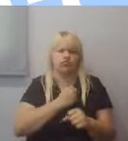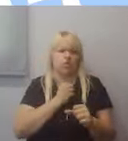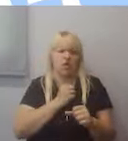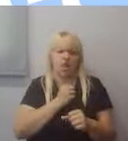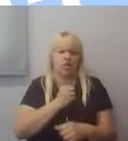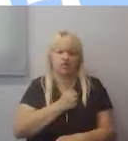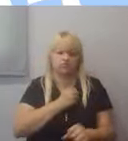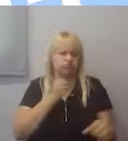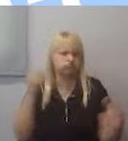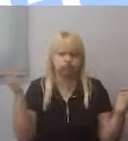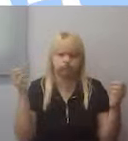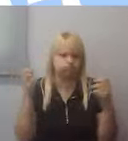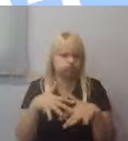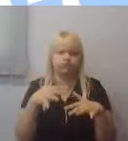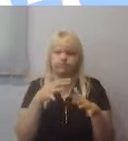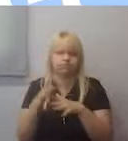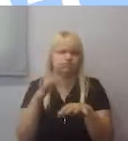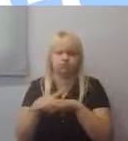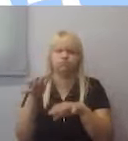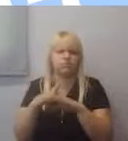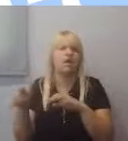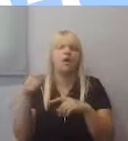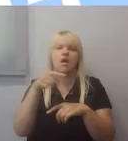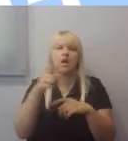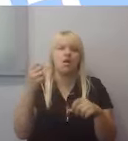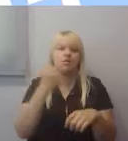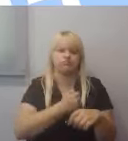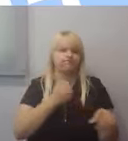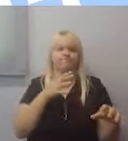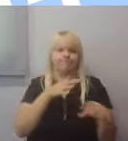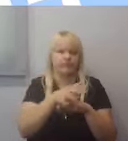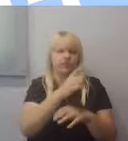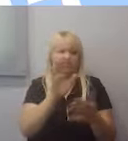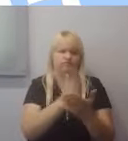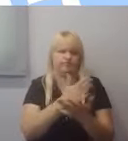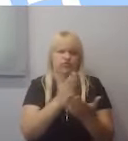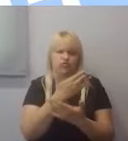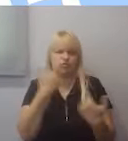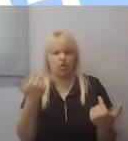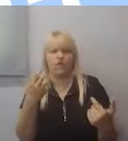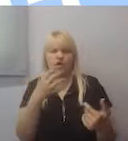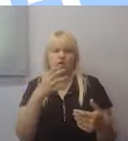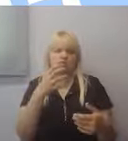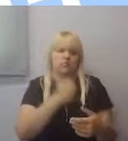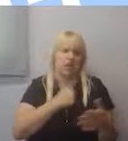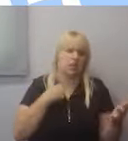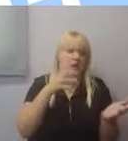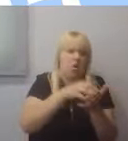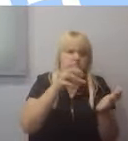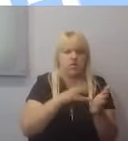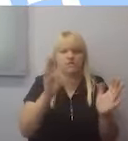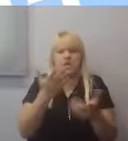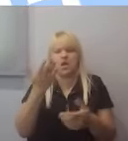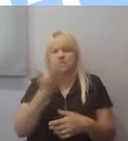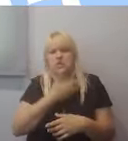agresors ja kad viņš viņš pat nešķiro vai tā ir kritiskā infrastruktūra ja vai tur ir militārpersonāls vai vai